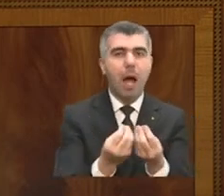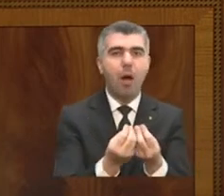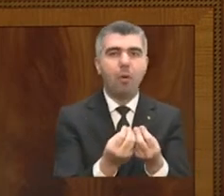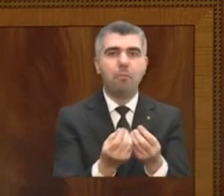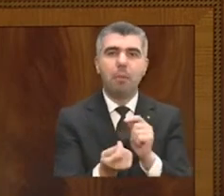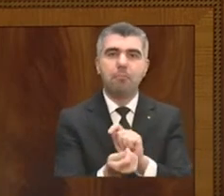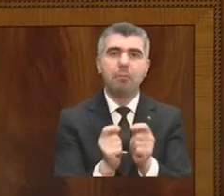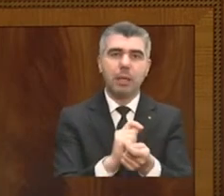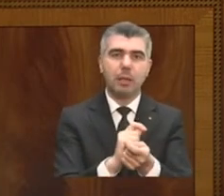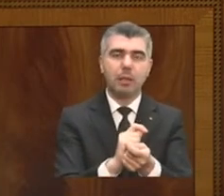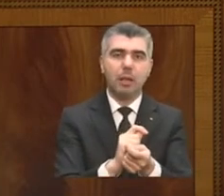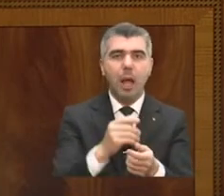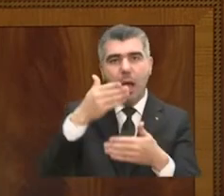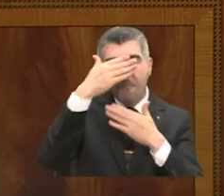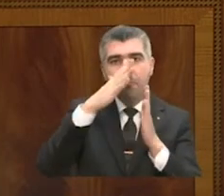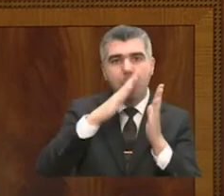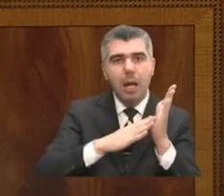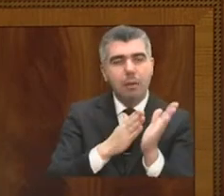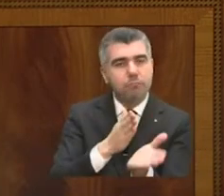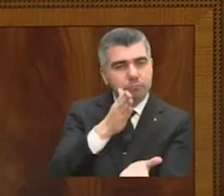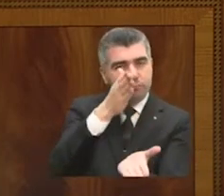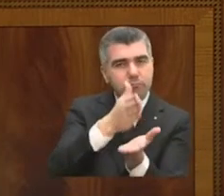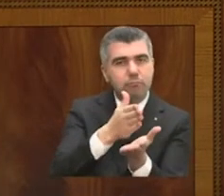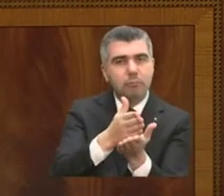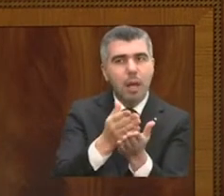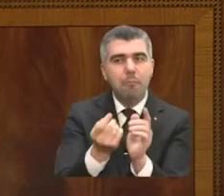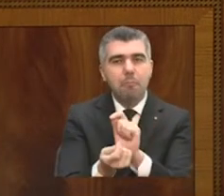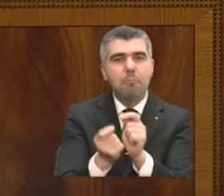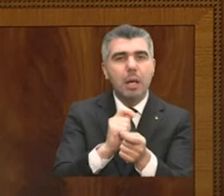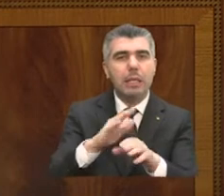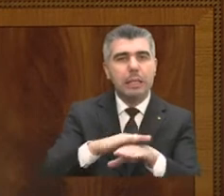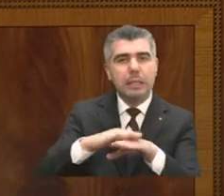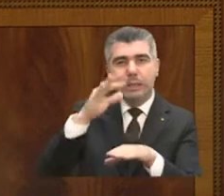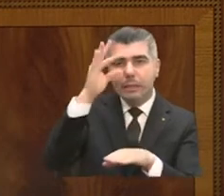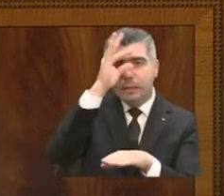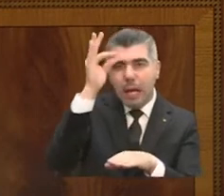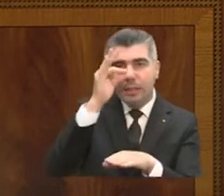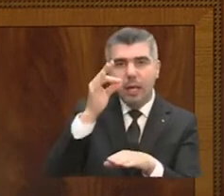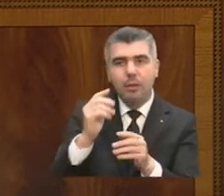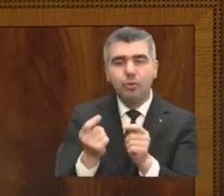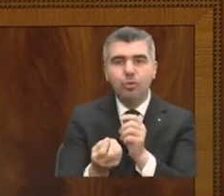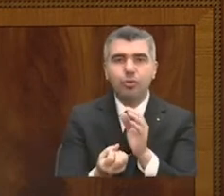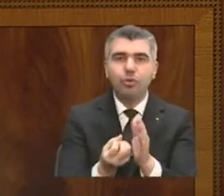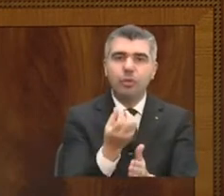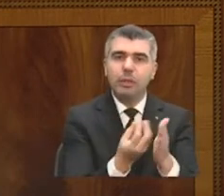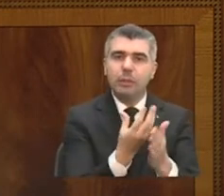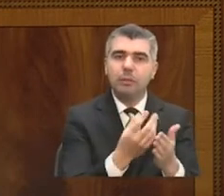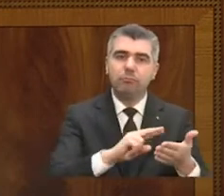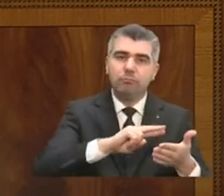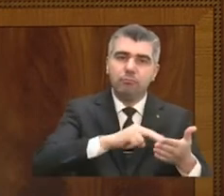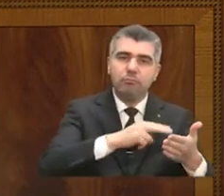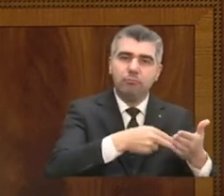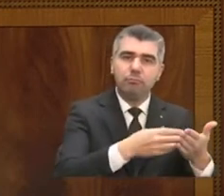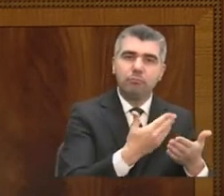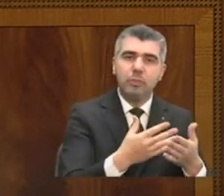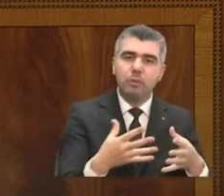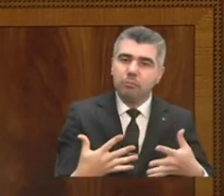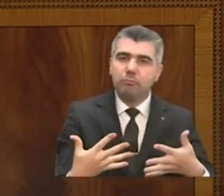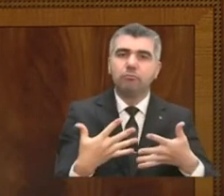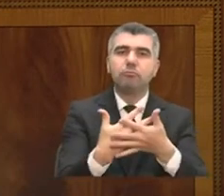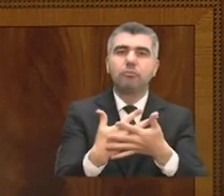droit doit savoir que le Maroc a changé. Le Maroc est là pour diversifier ses